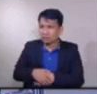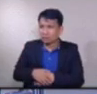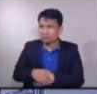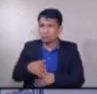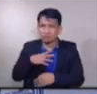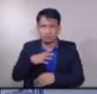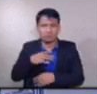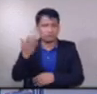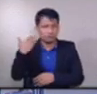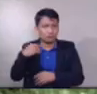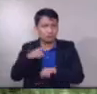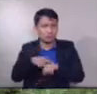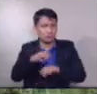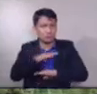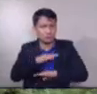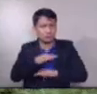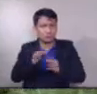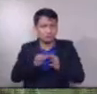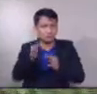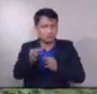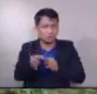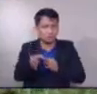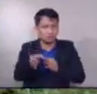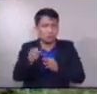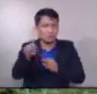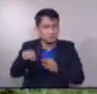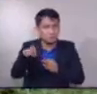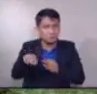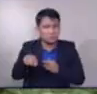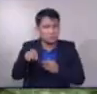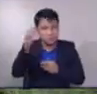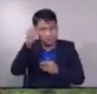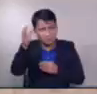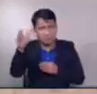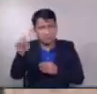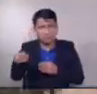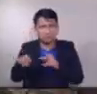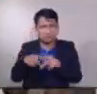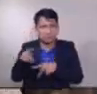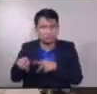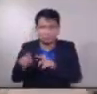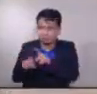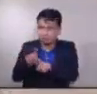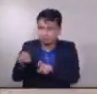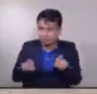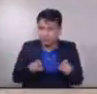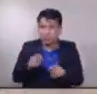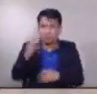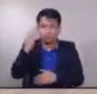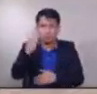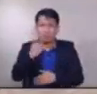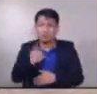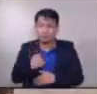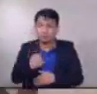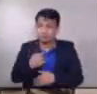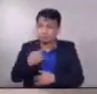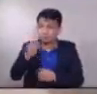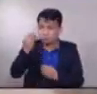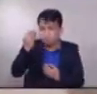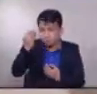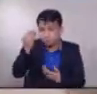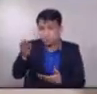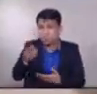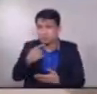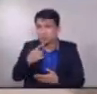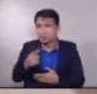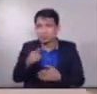yun. So kung kinakailangan na extension, there must be a consent from the people itself. Kasi mahirap kasi yung nagsasabi ka na